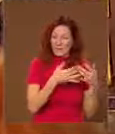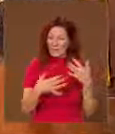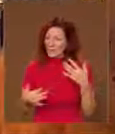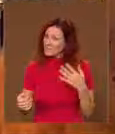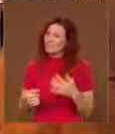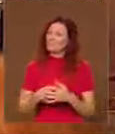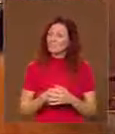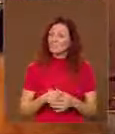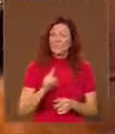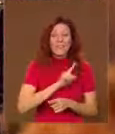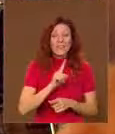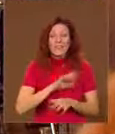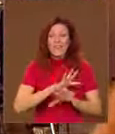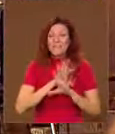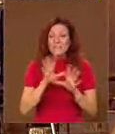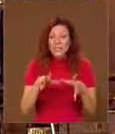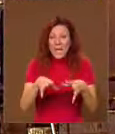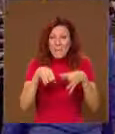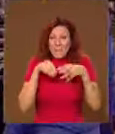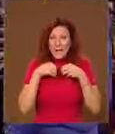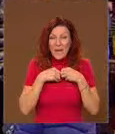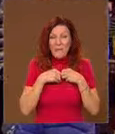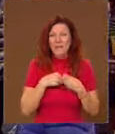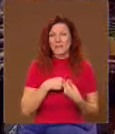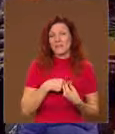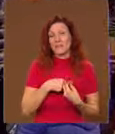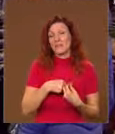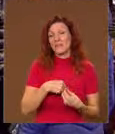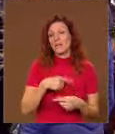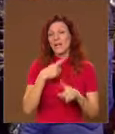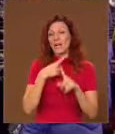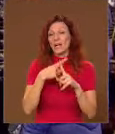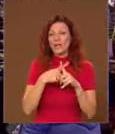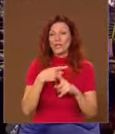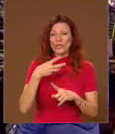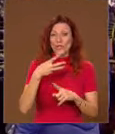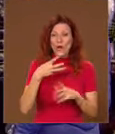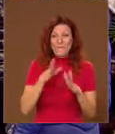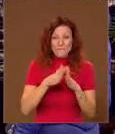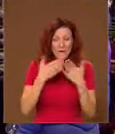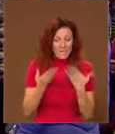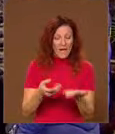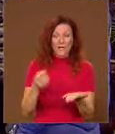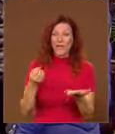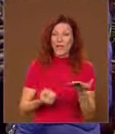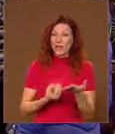Христовото Евангелие, Христовата любов, не всички са откликнали на Божието човеколюбие.